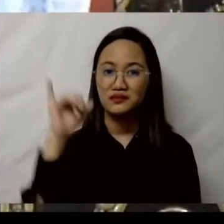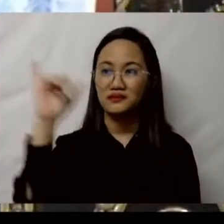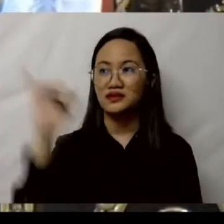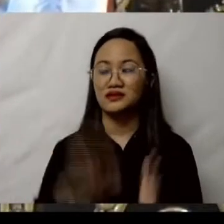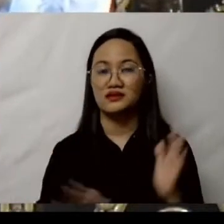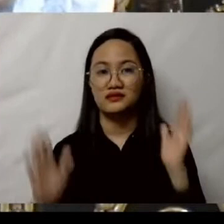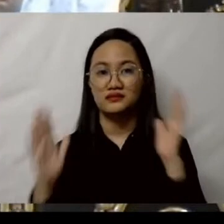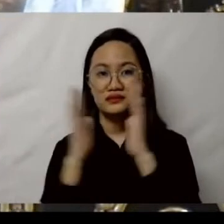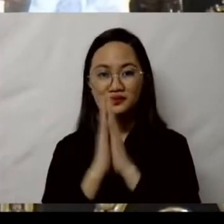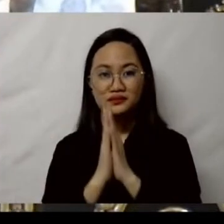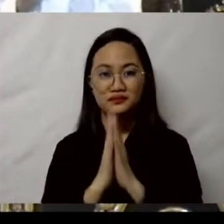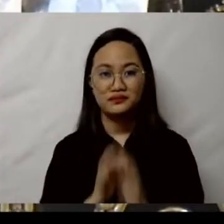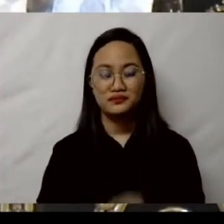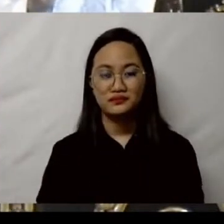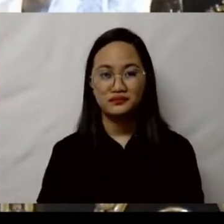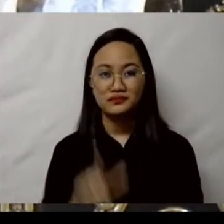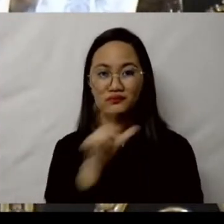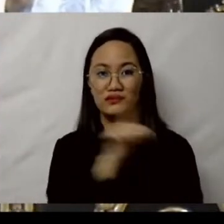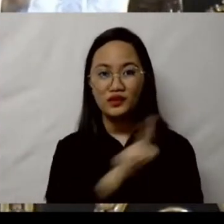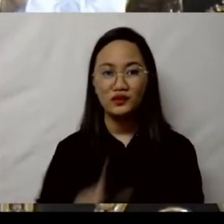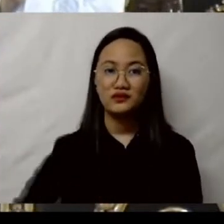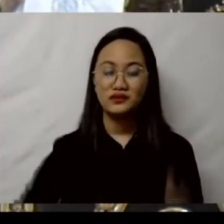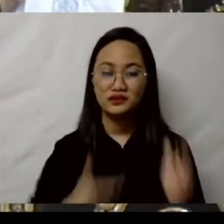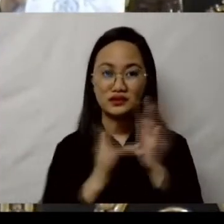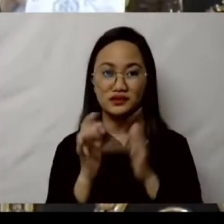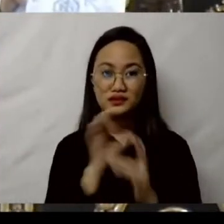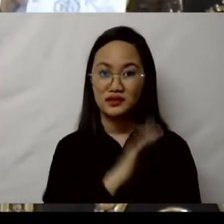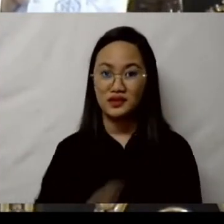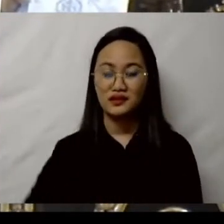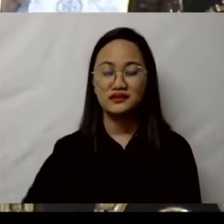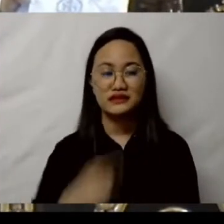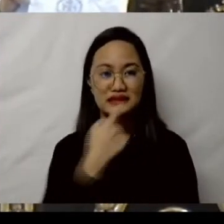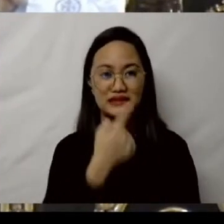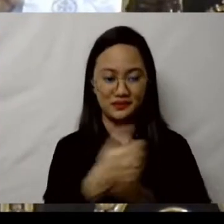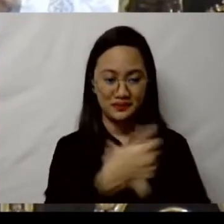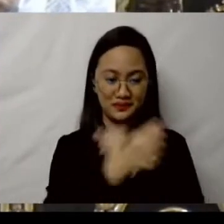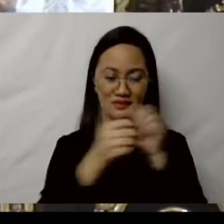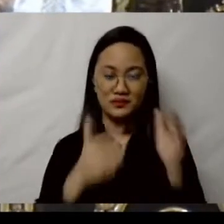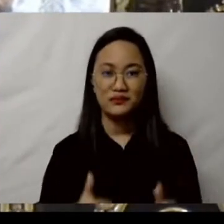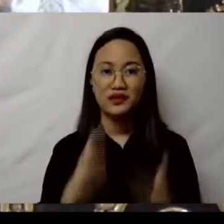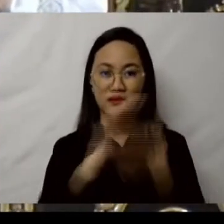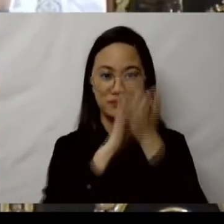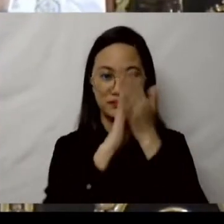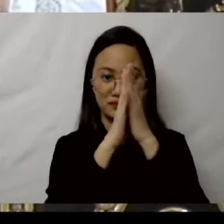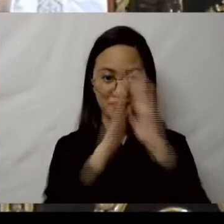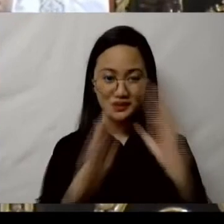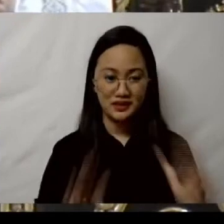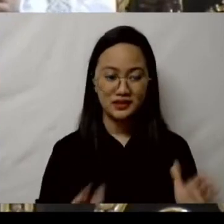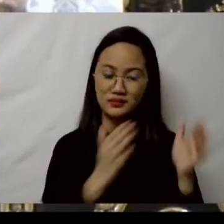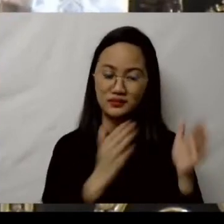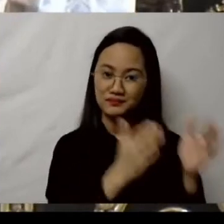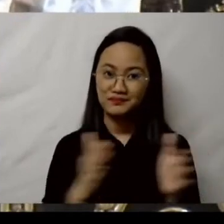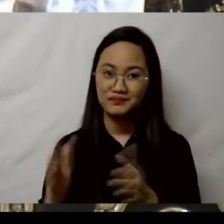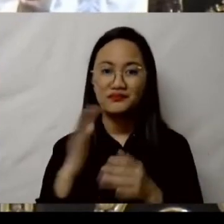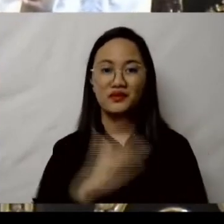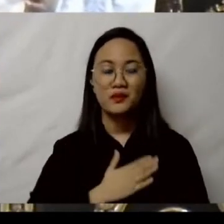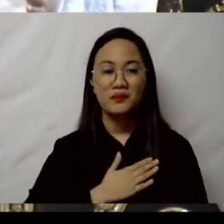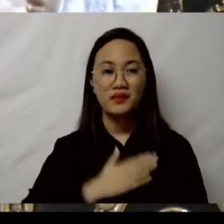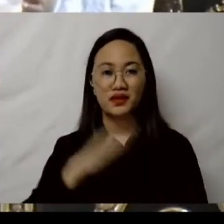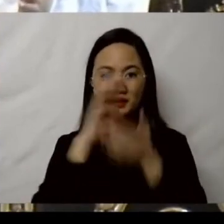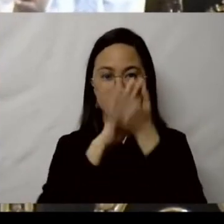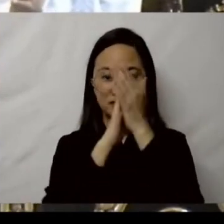Amen. Panginoong Hesukristo, sinabi mo sa iyong mga apostol, kapayapaan ang iniiwan ko sa inyo. Ang aking